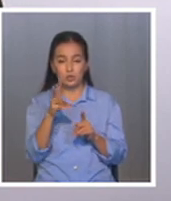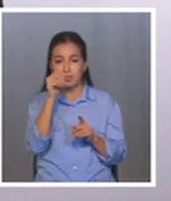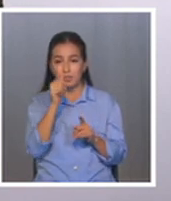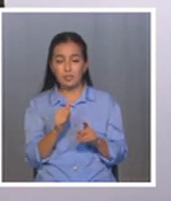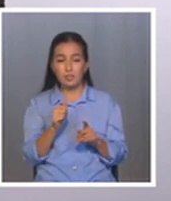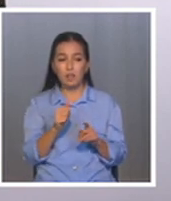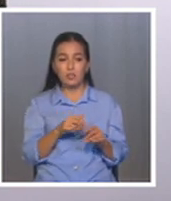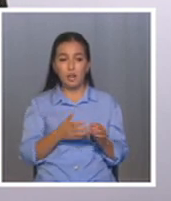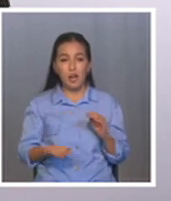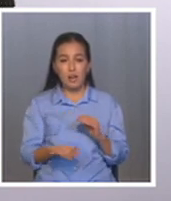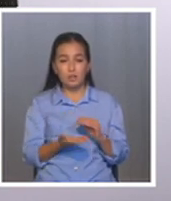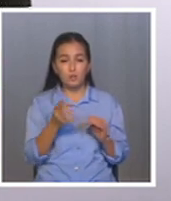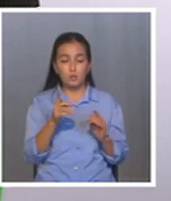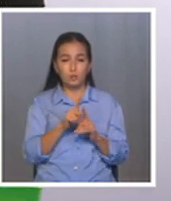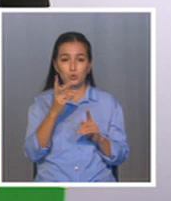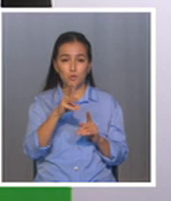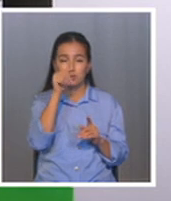сонда 9 қыры бар.